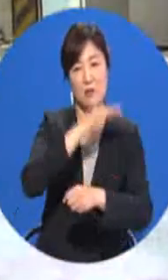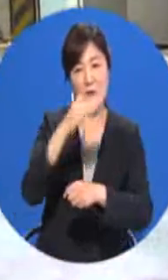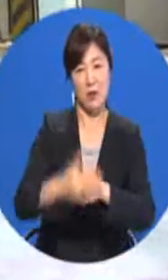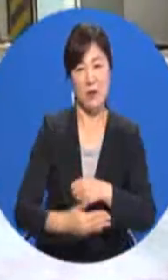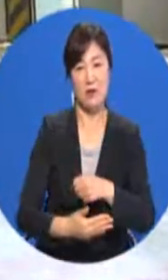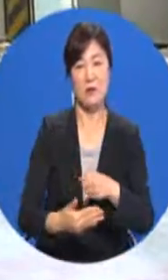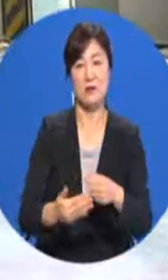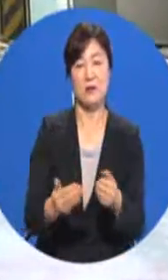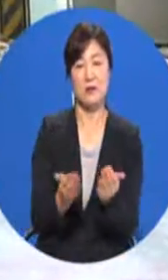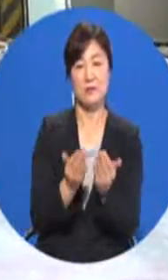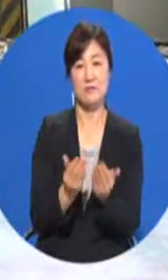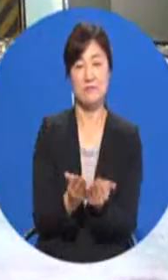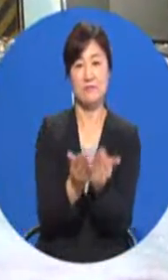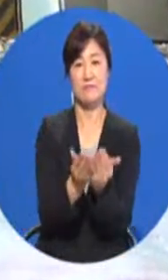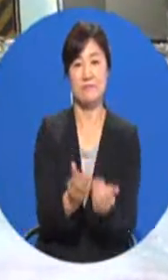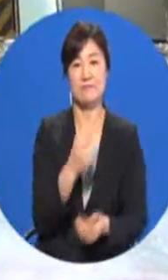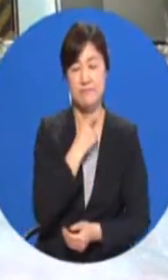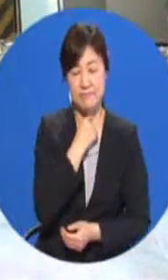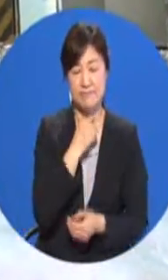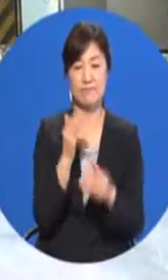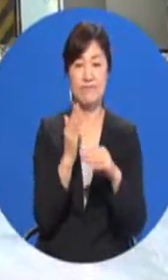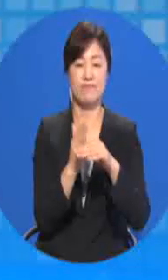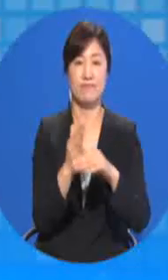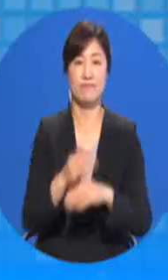있습니다. MBC 뉴스 최진수입니다.